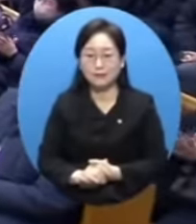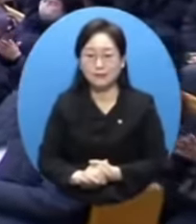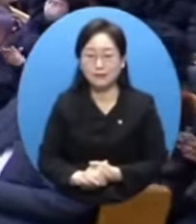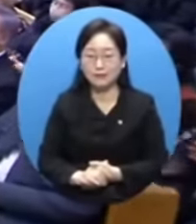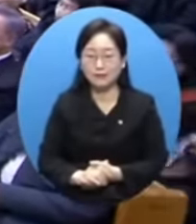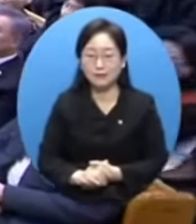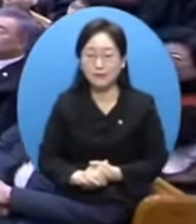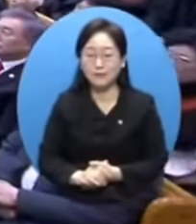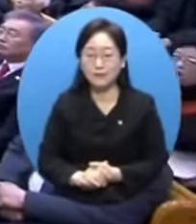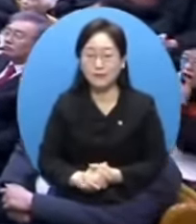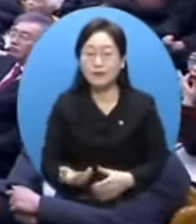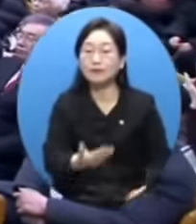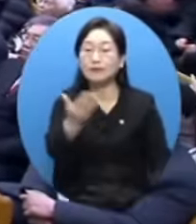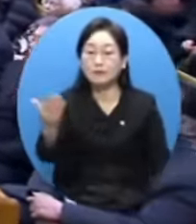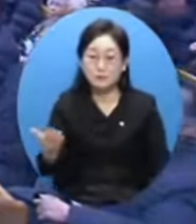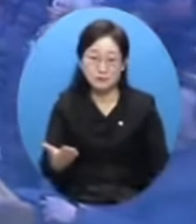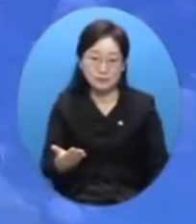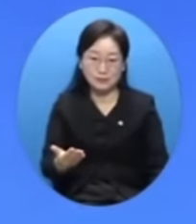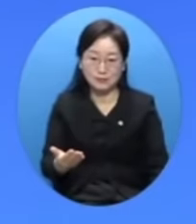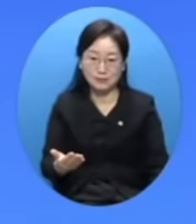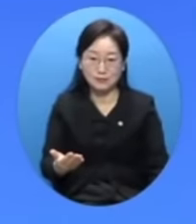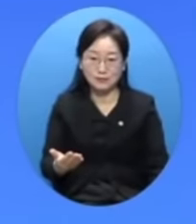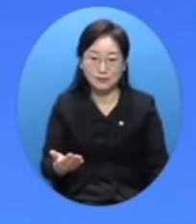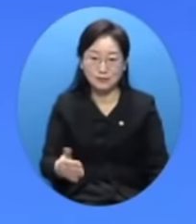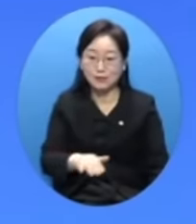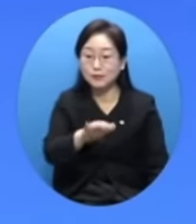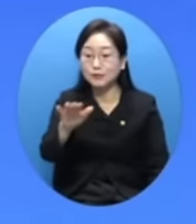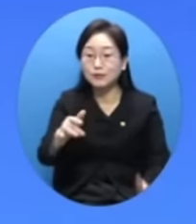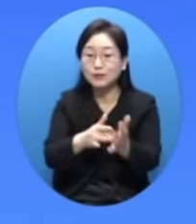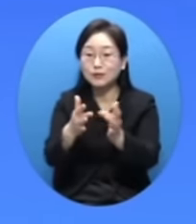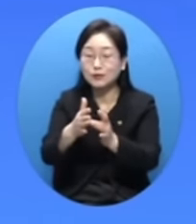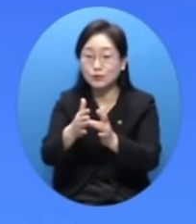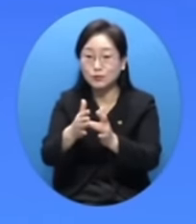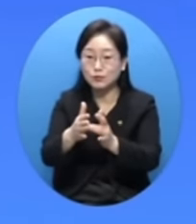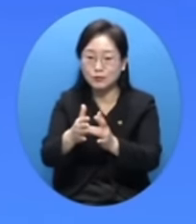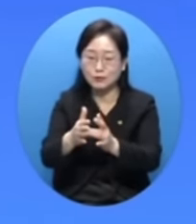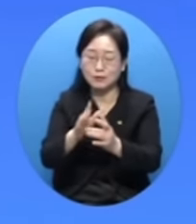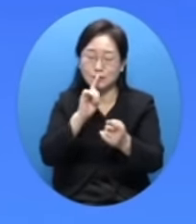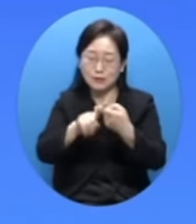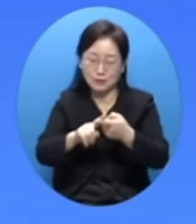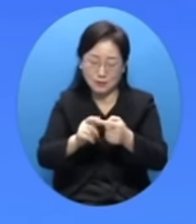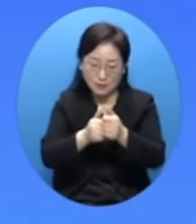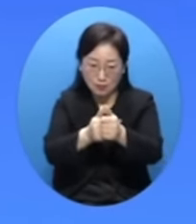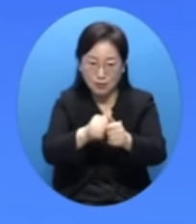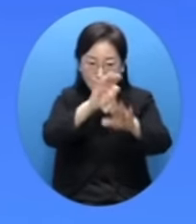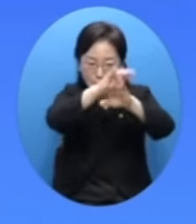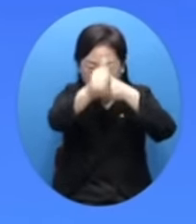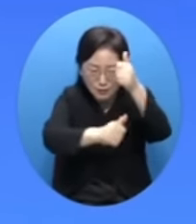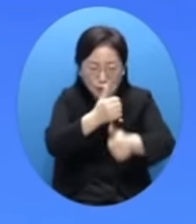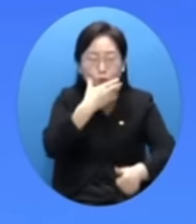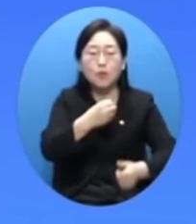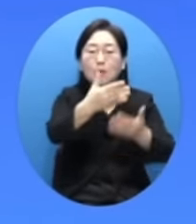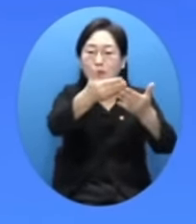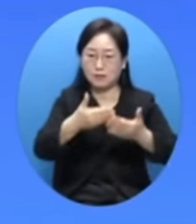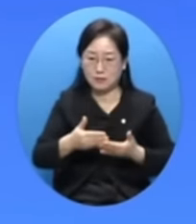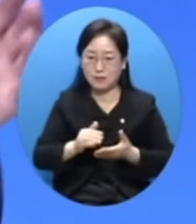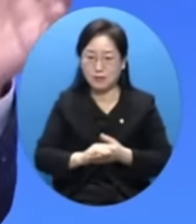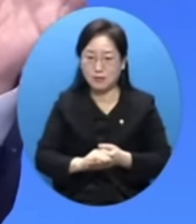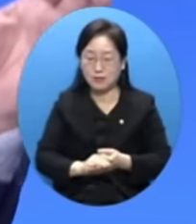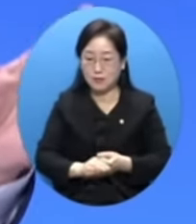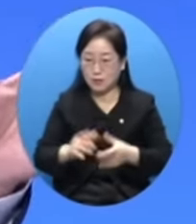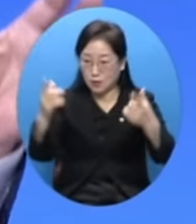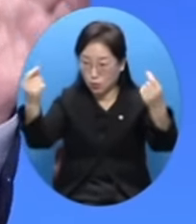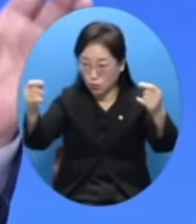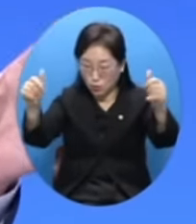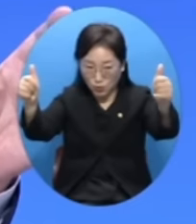할렐루야 여러분 우리가 예수님 안에 거하고 말씀 안에 거하면 자선 만대 복을 받게 되는 것입니다 아멘 똑같은